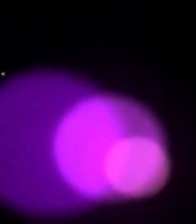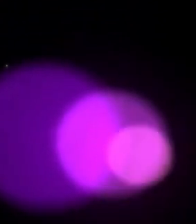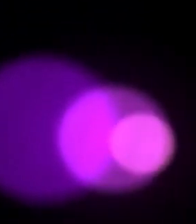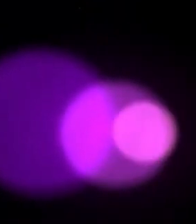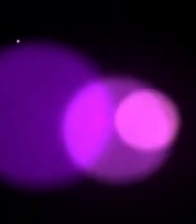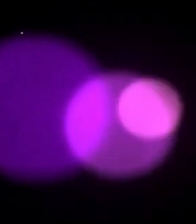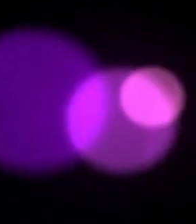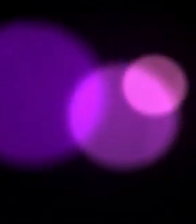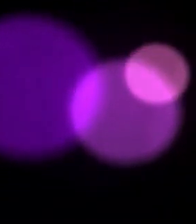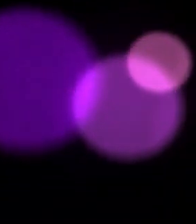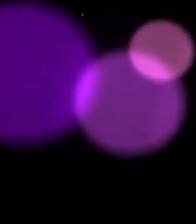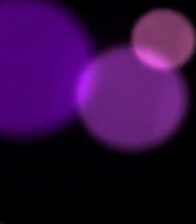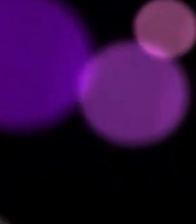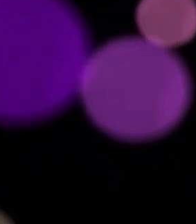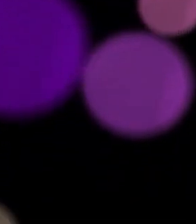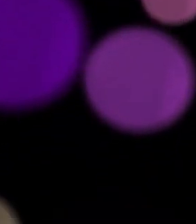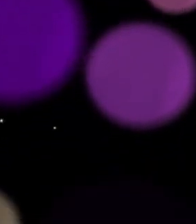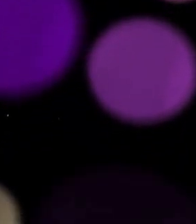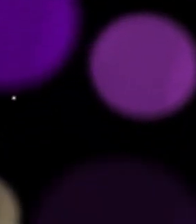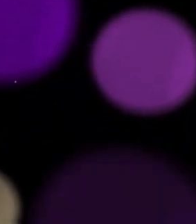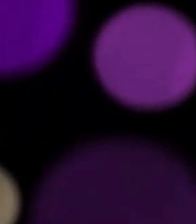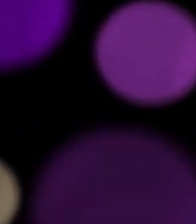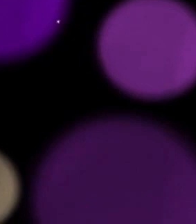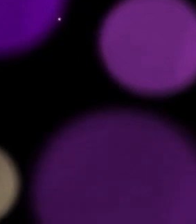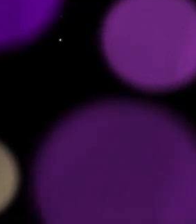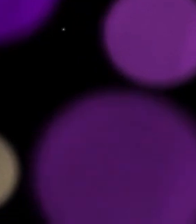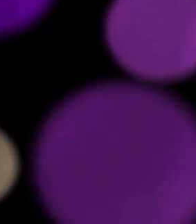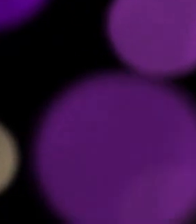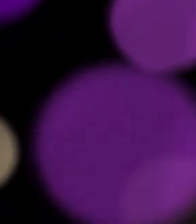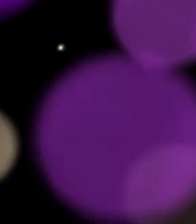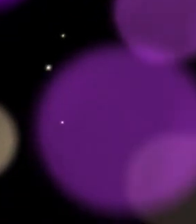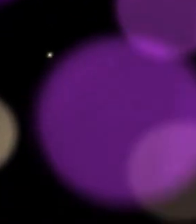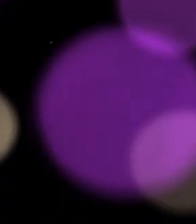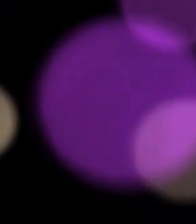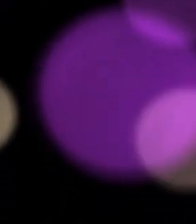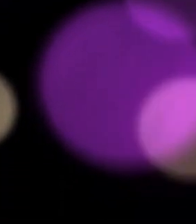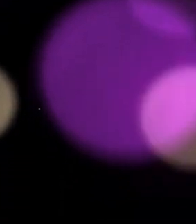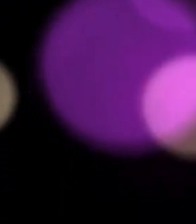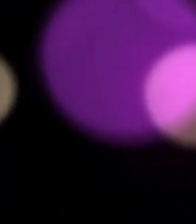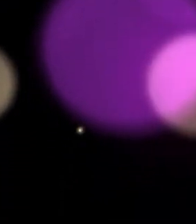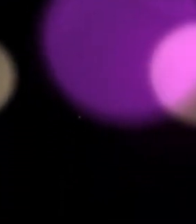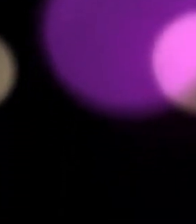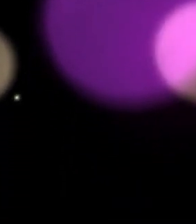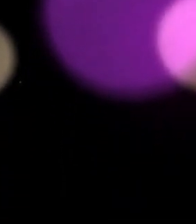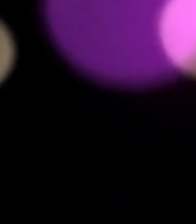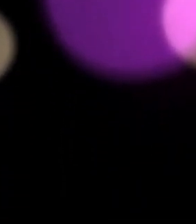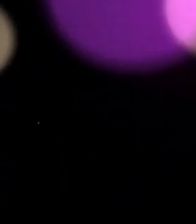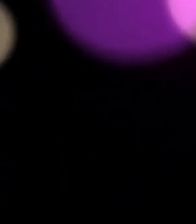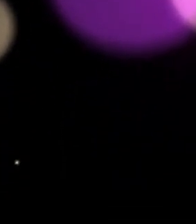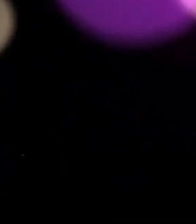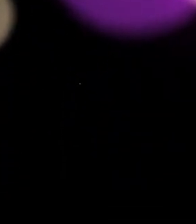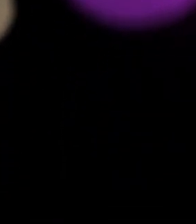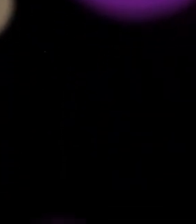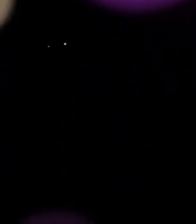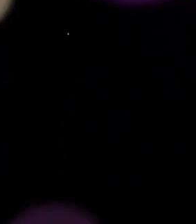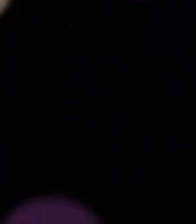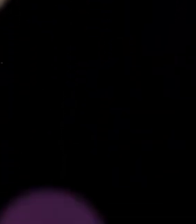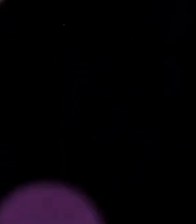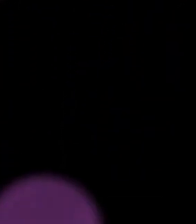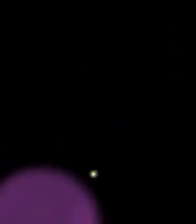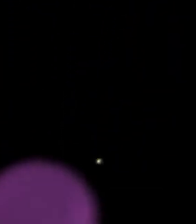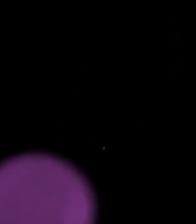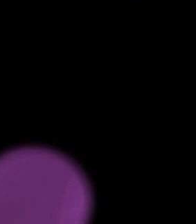전국에 정신건강 관련 일을 하시는 모든 분들과 이 상의 기쁨을 함께 나누고 싶습니다. 저를 이